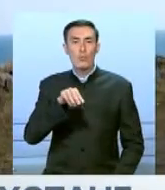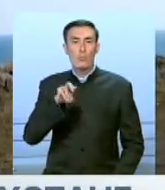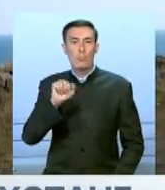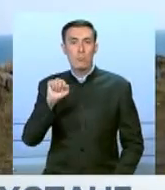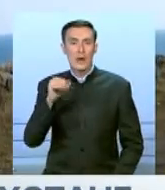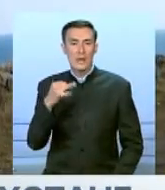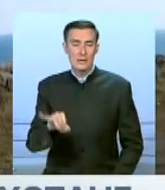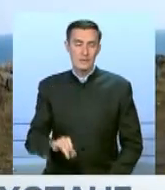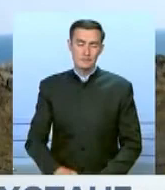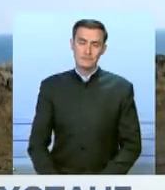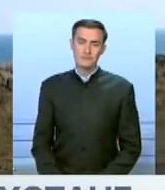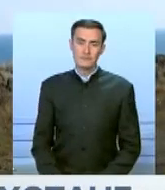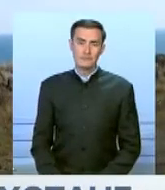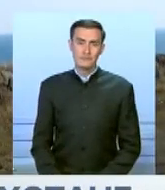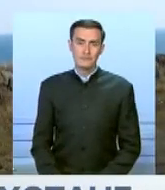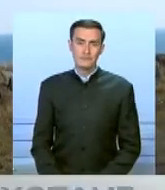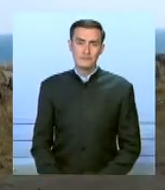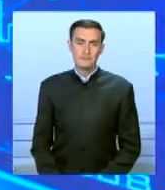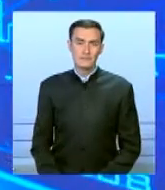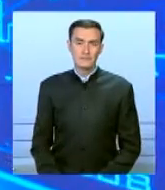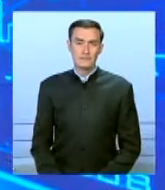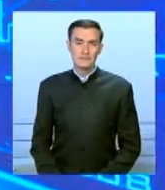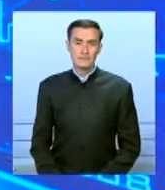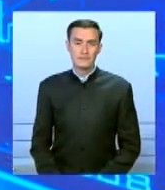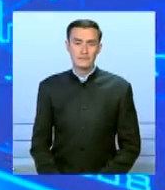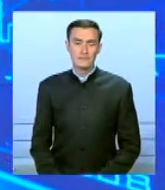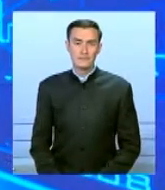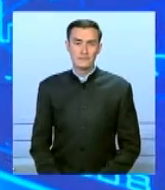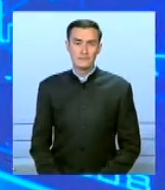Хабар 24, Южная Корея.